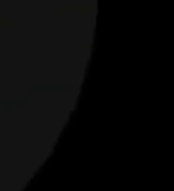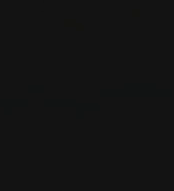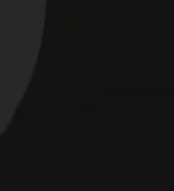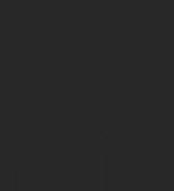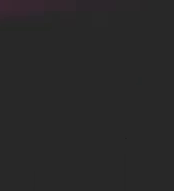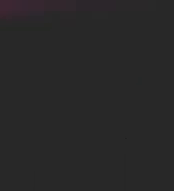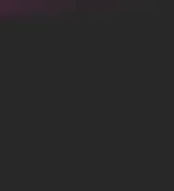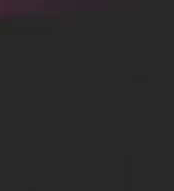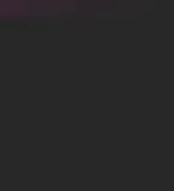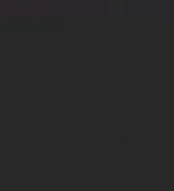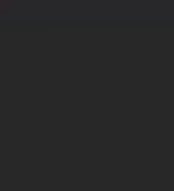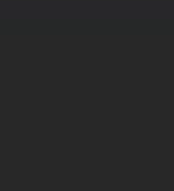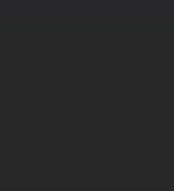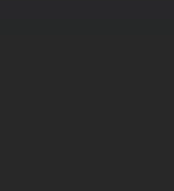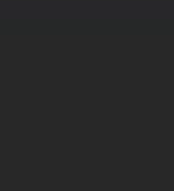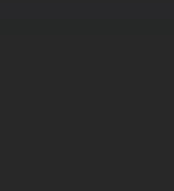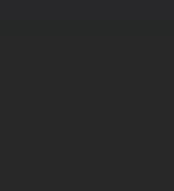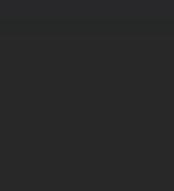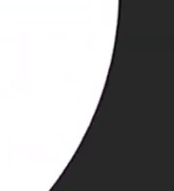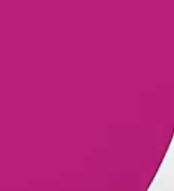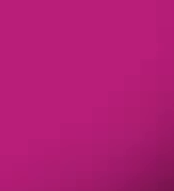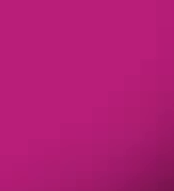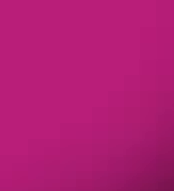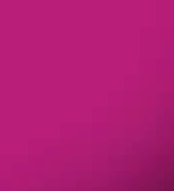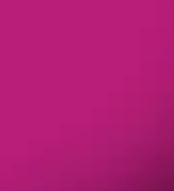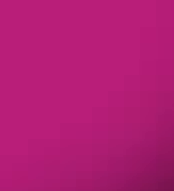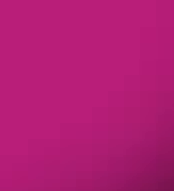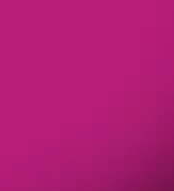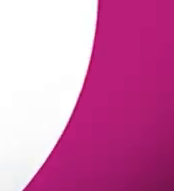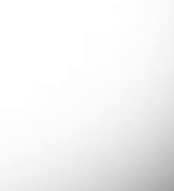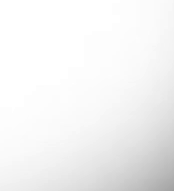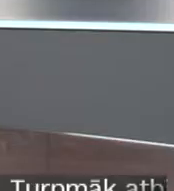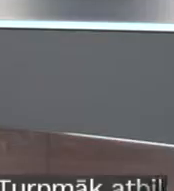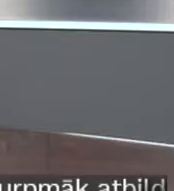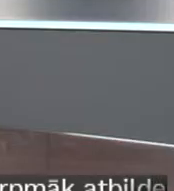Re! Viss ēters ir te!